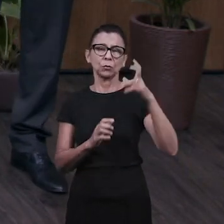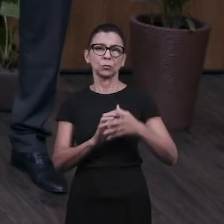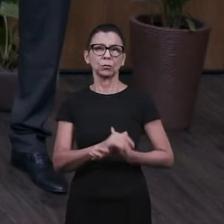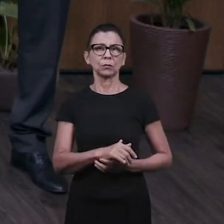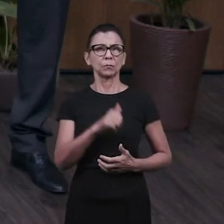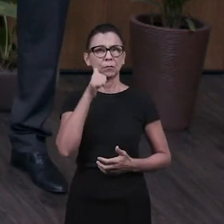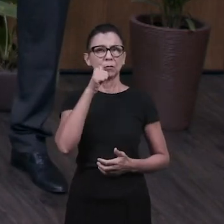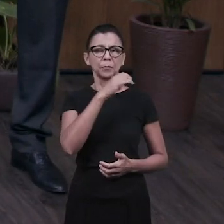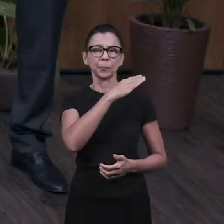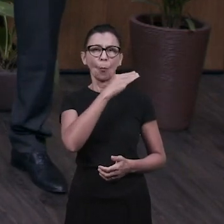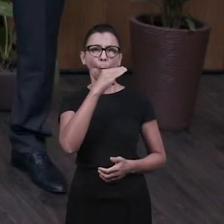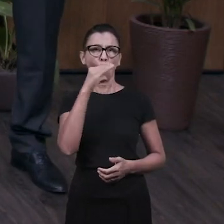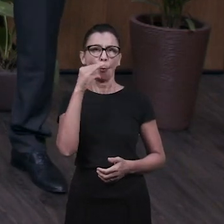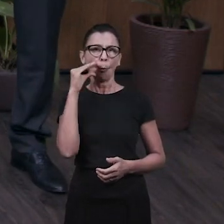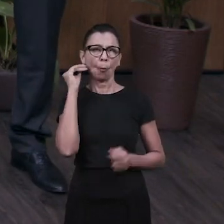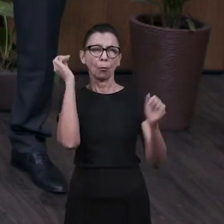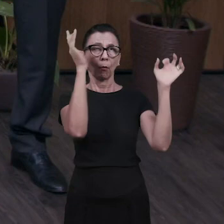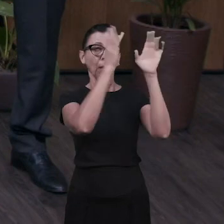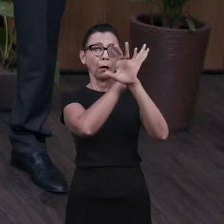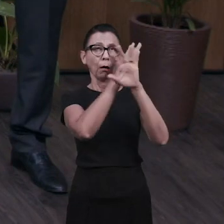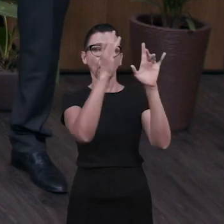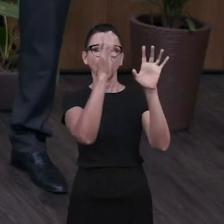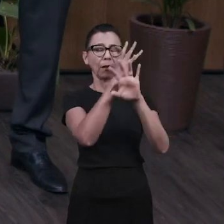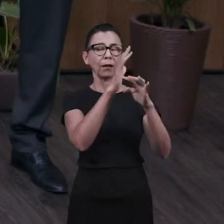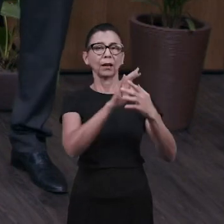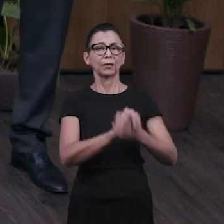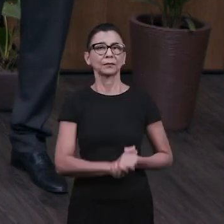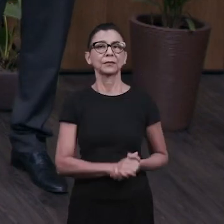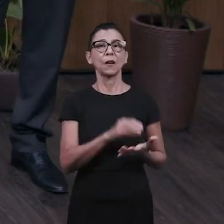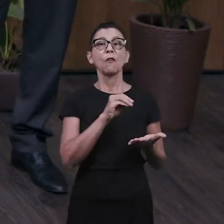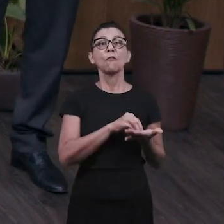signifie a manqué prophétiquement le Saint-Esprit.